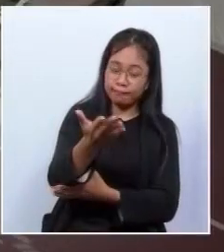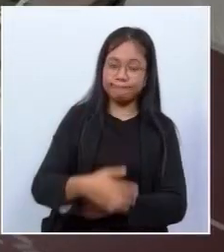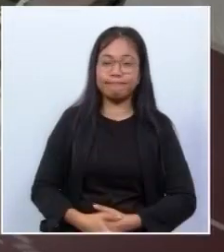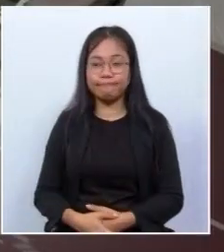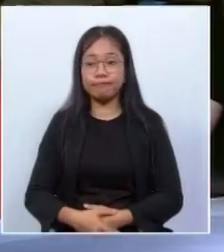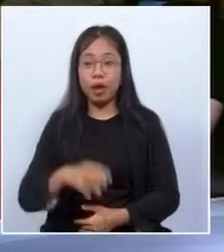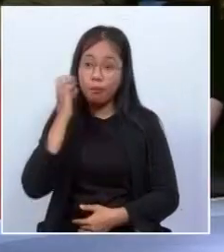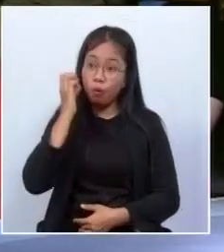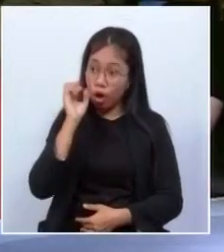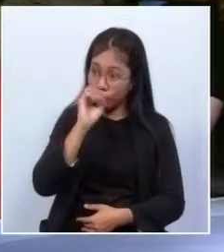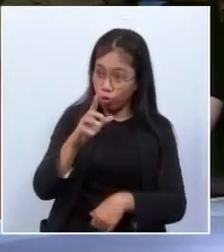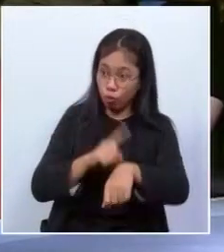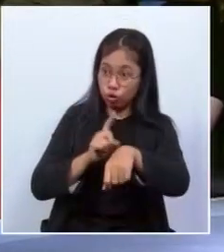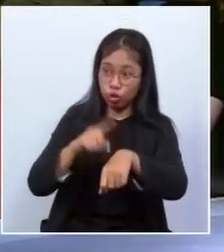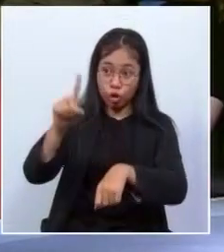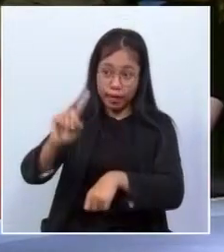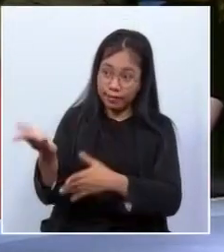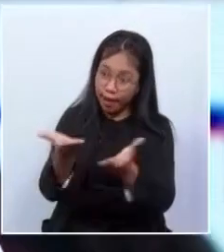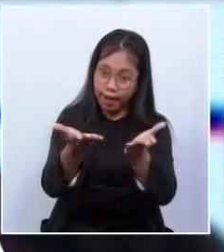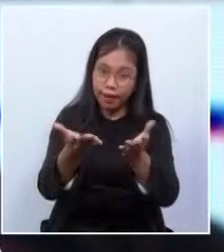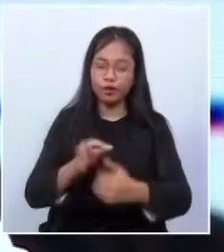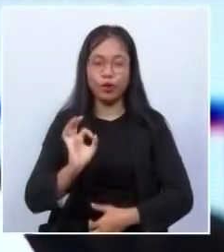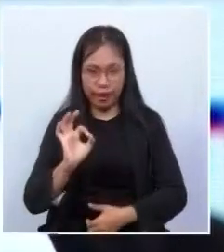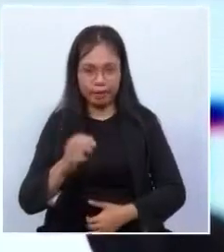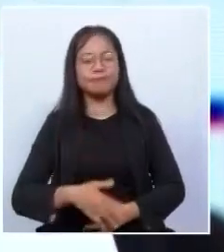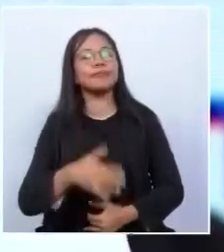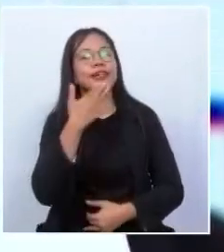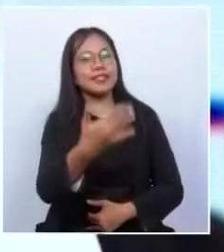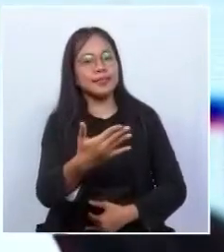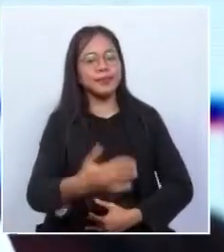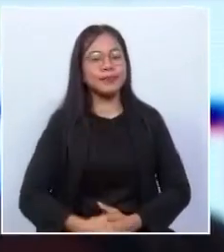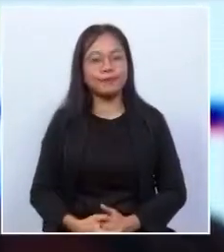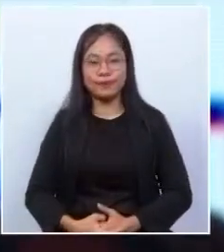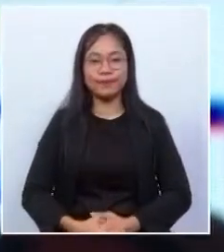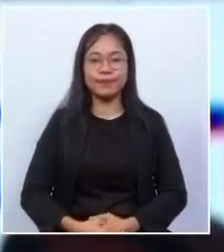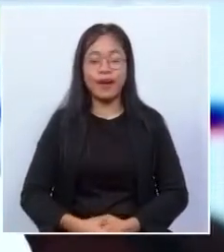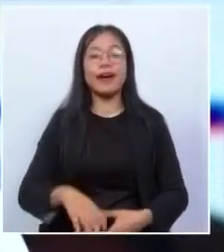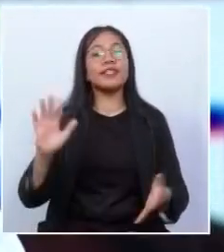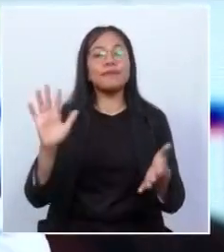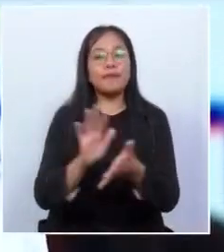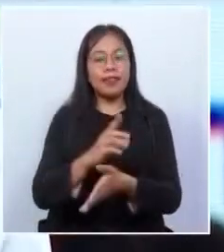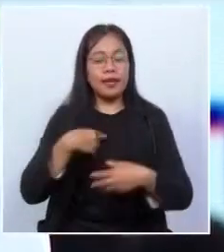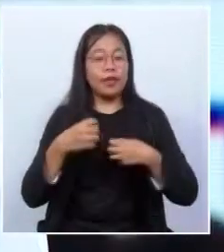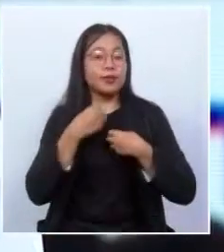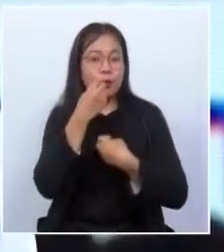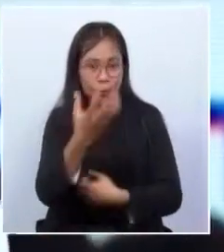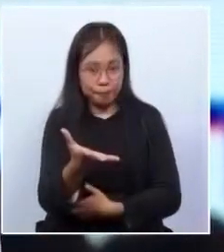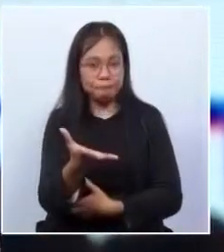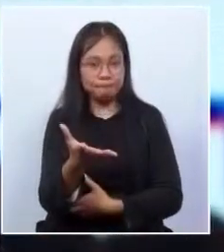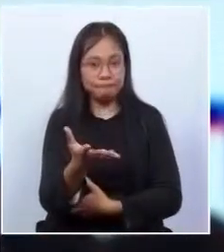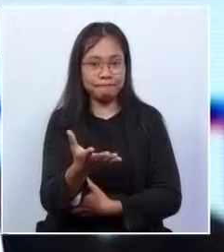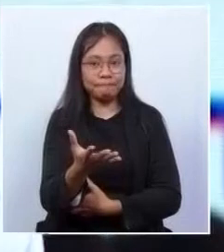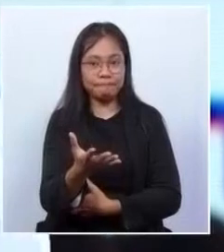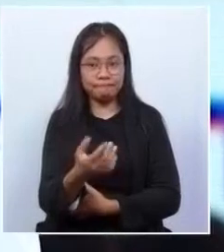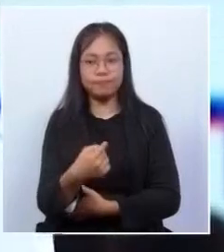1 menit Baik terima kasih Pak Ganjar eh kesempatan saya bisa menjawab jadi alat